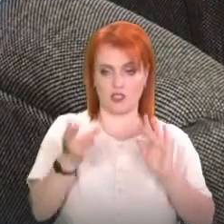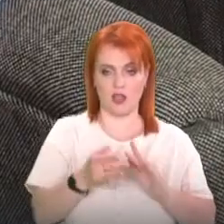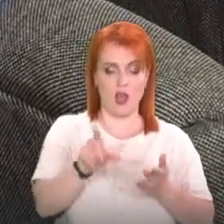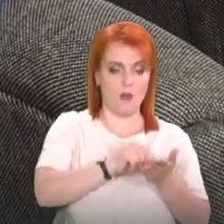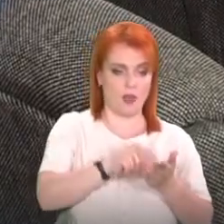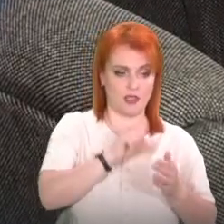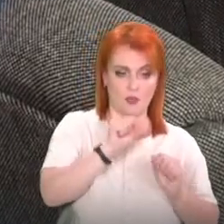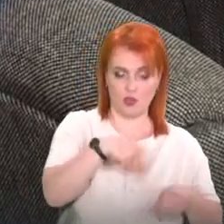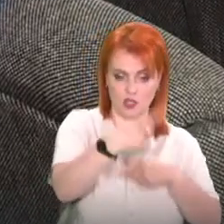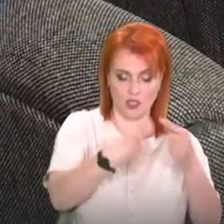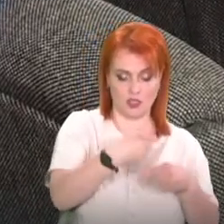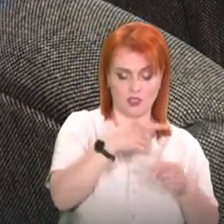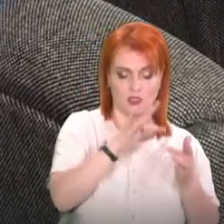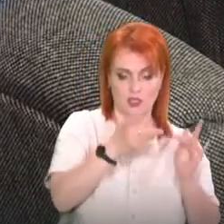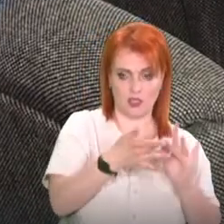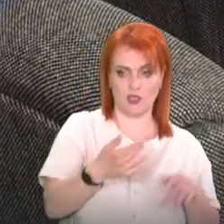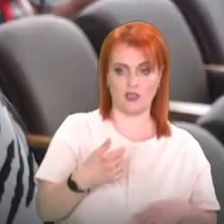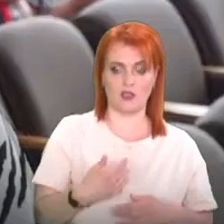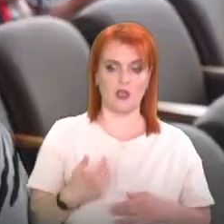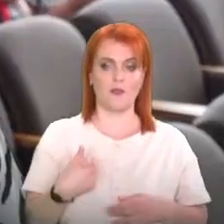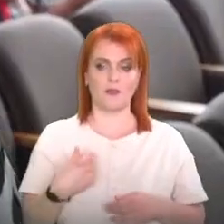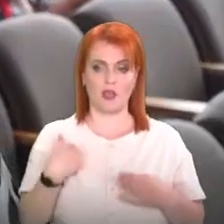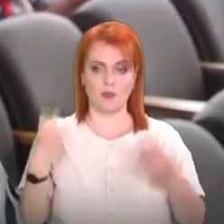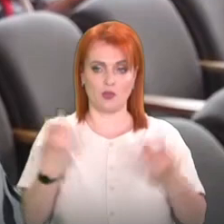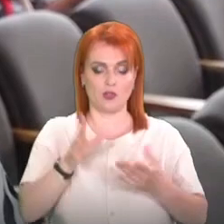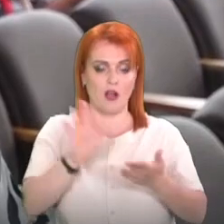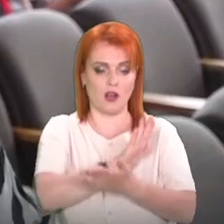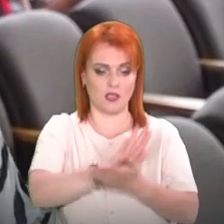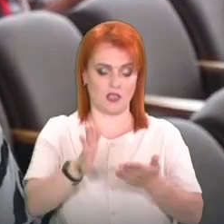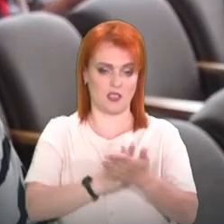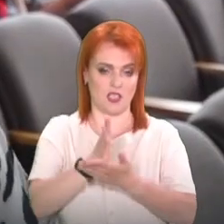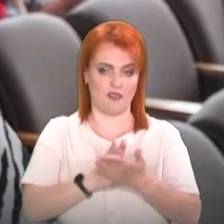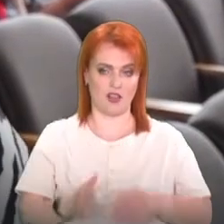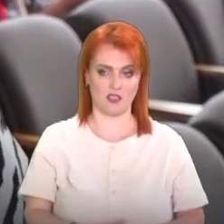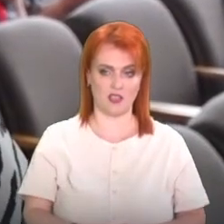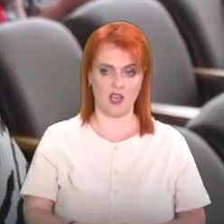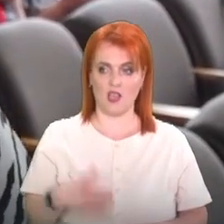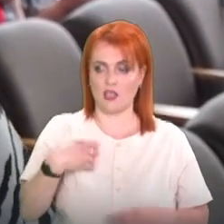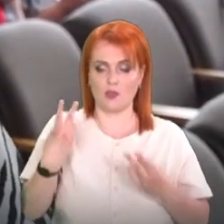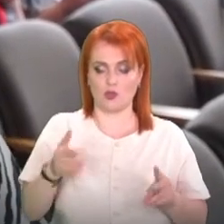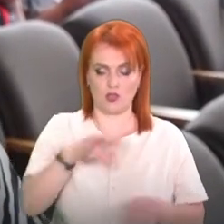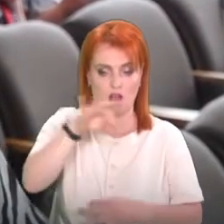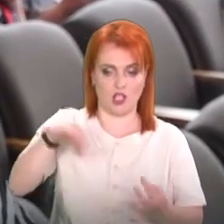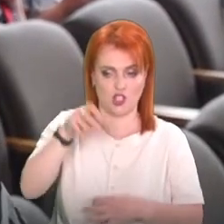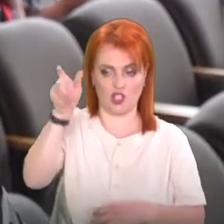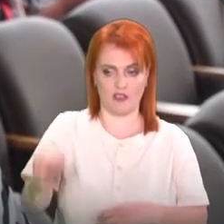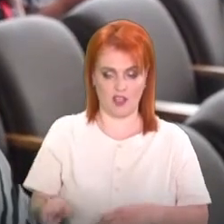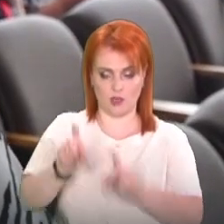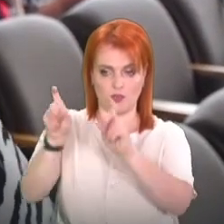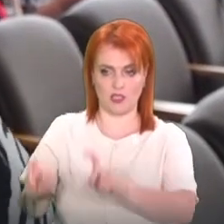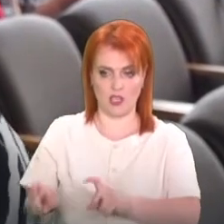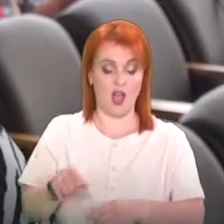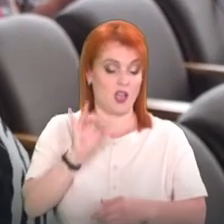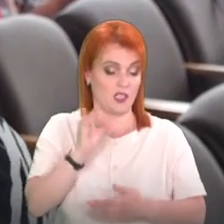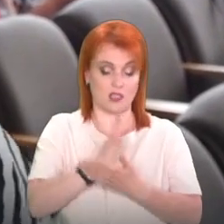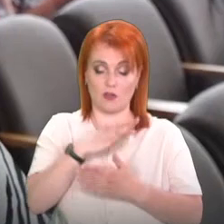online, absolut totul online. Noi avem nevoie de calitatea serviciilor, dar nu de funcționari care sunt chiar incompetenți,